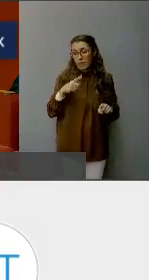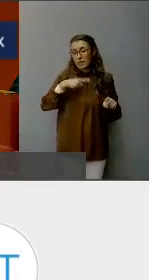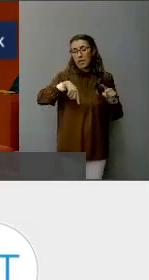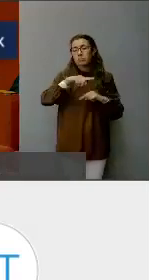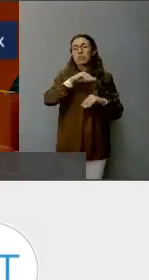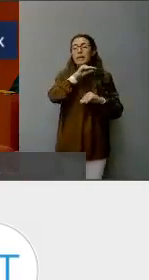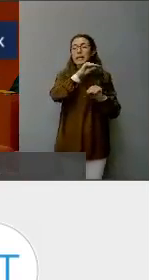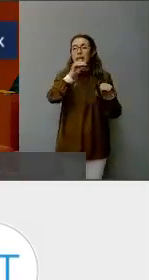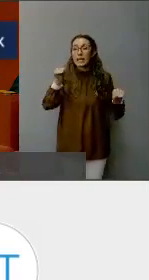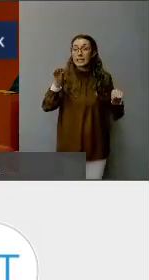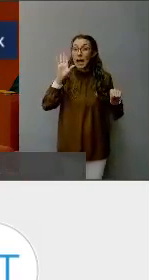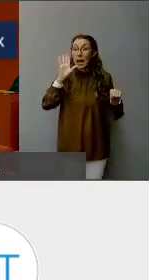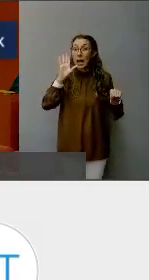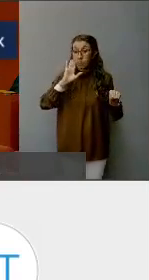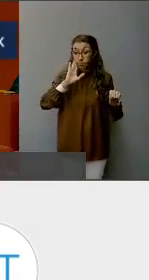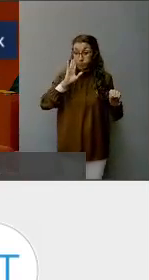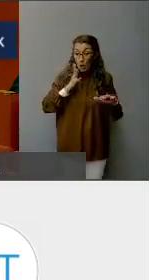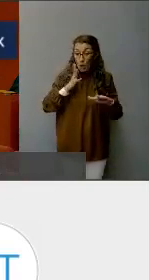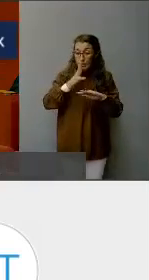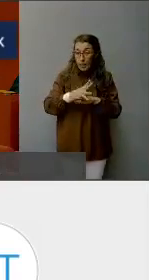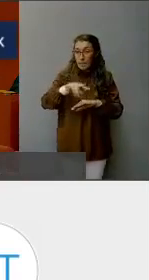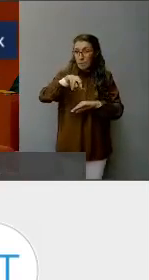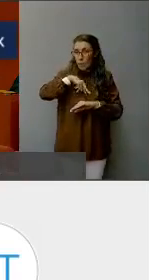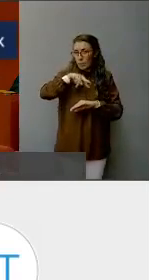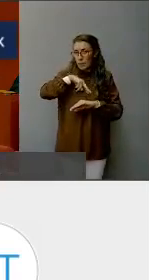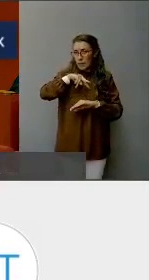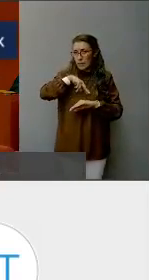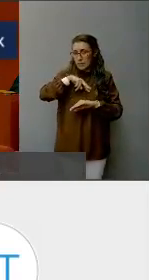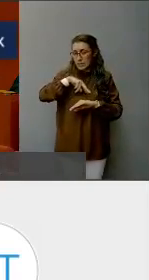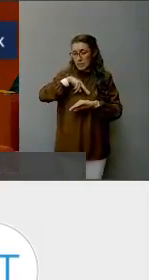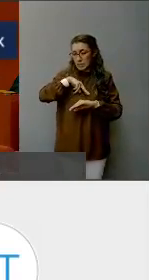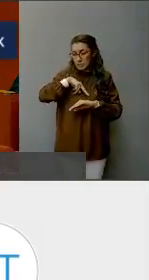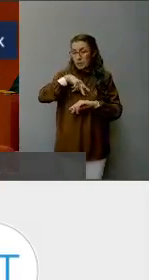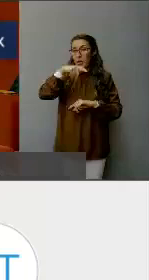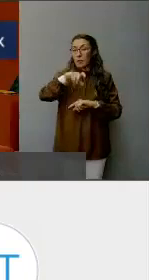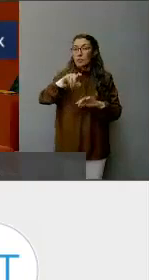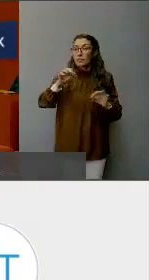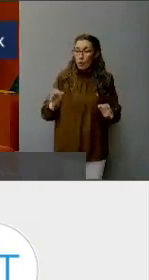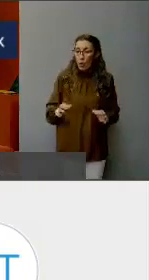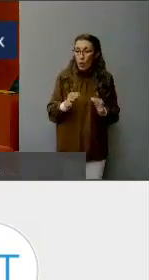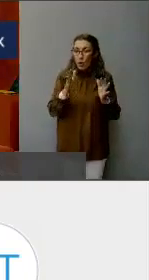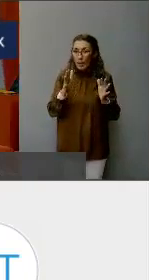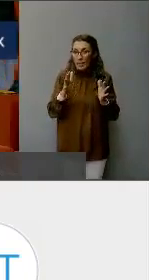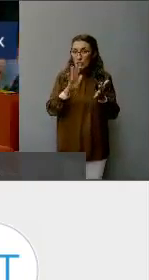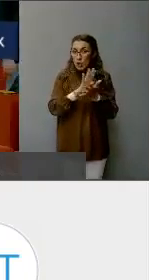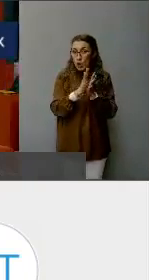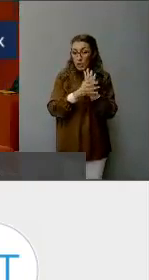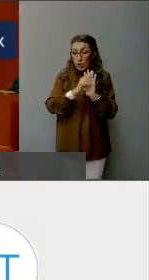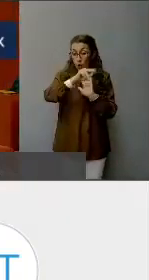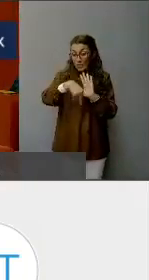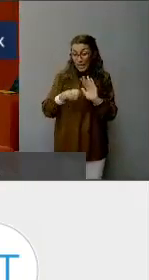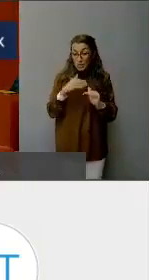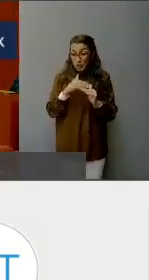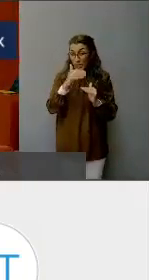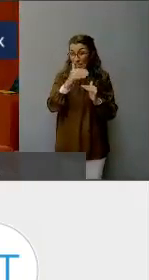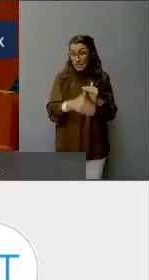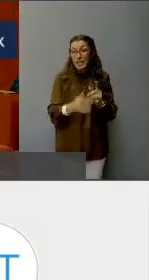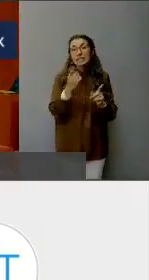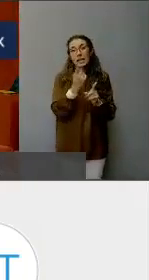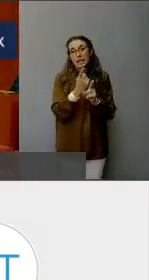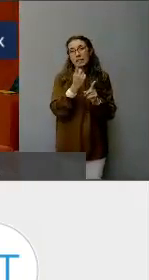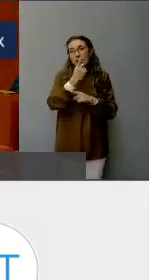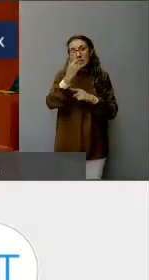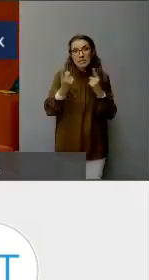intervenire sulla proprietà affinché in occasione della scadenza del contratto vengano create tutte le condizioni